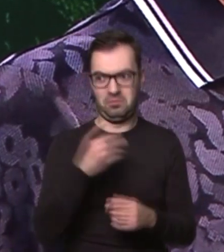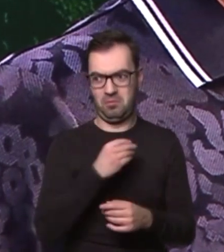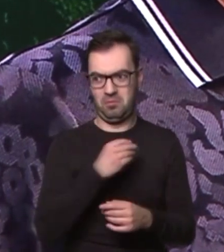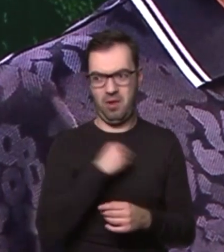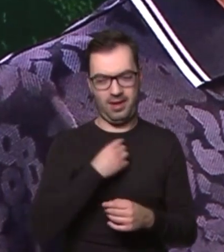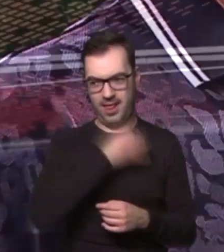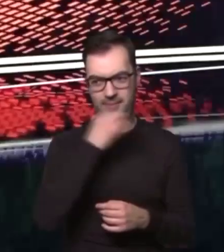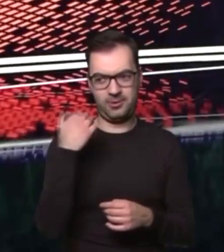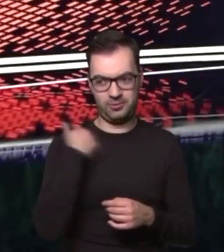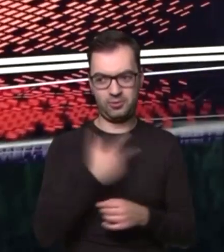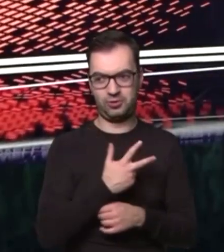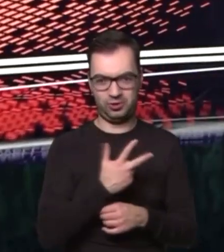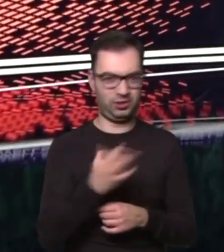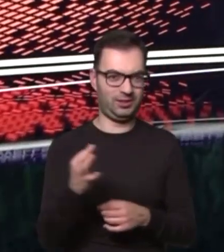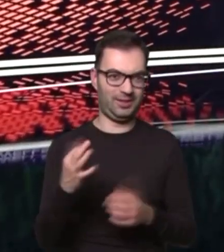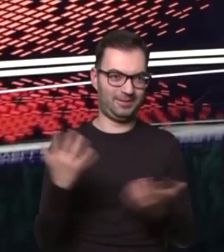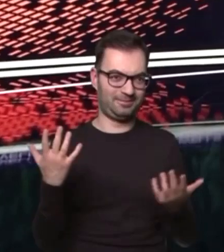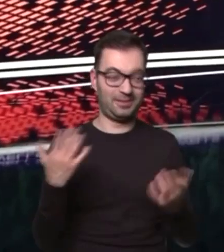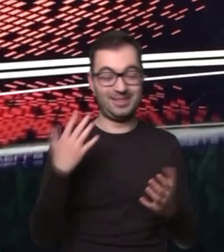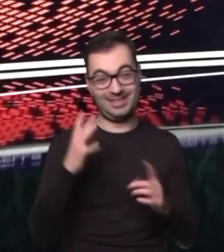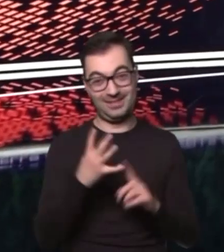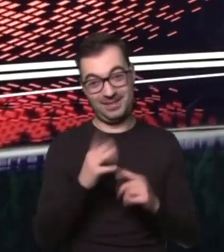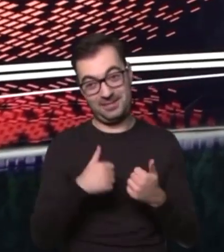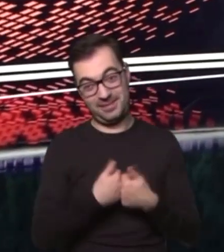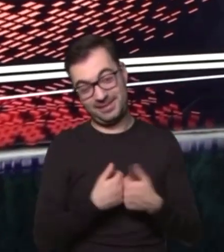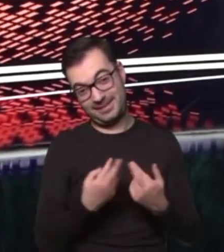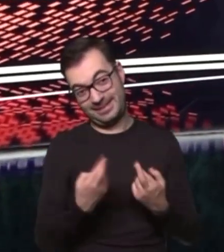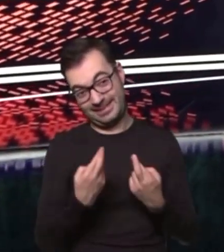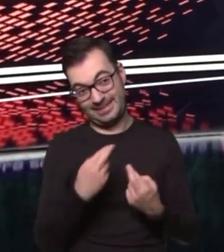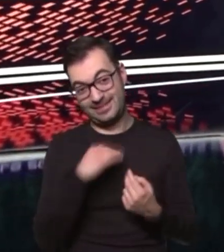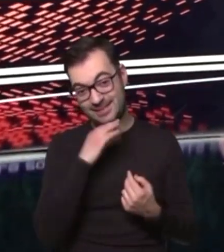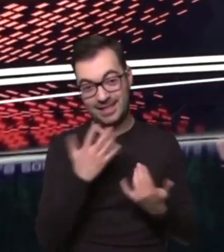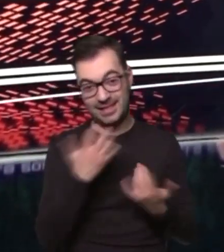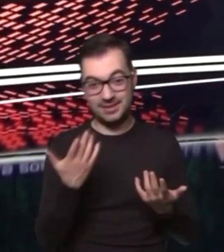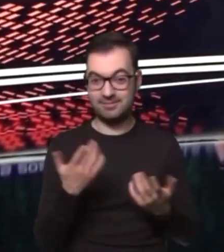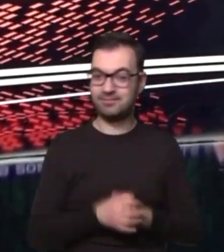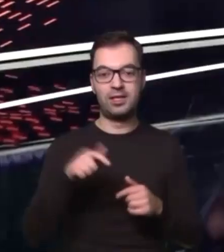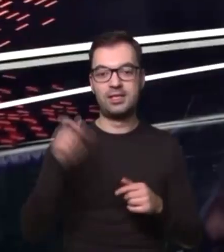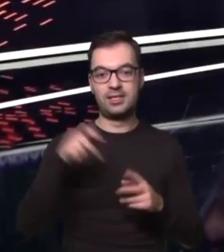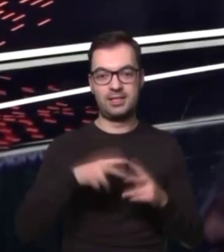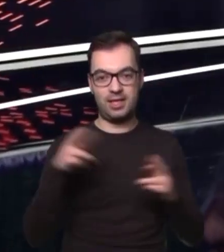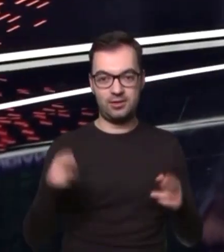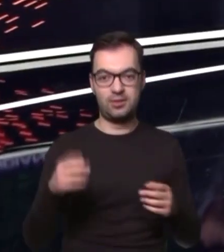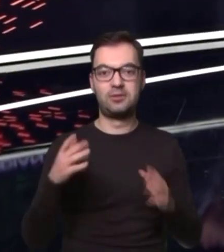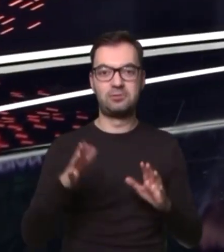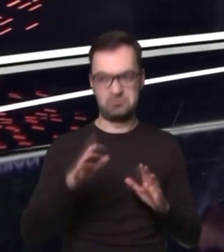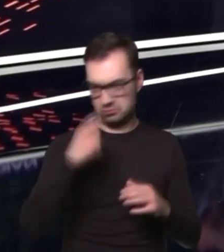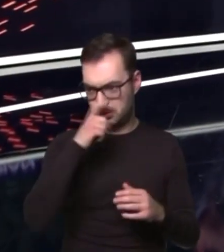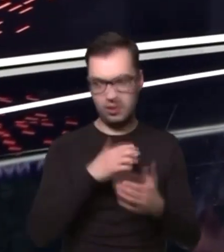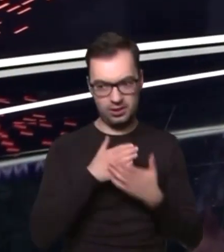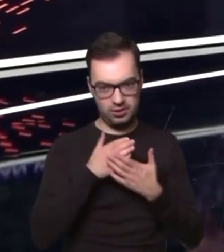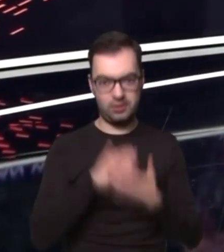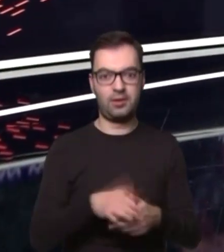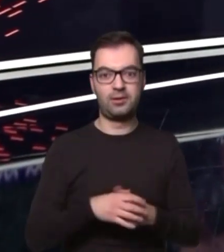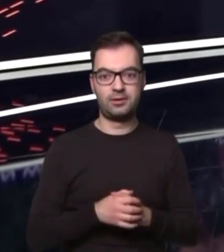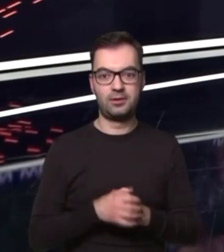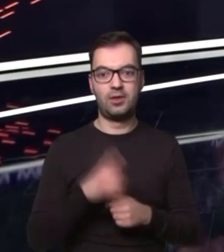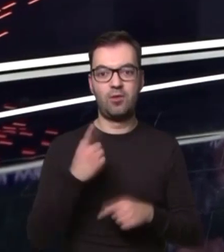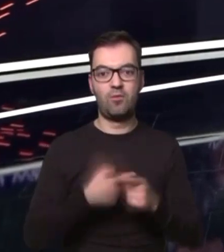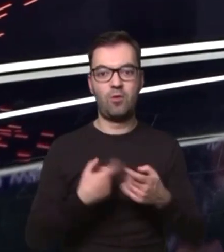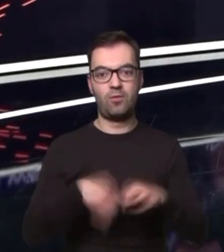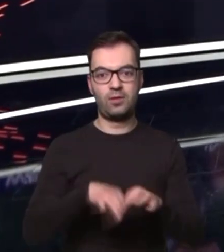i wydawało się, że na ten czwarty mecz też mu wystarczy sił. Całkiem dobrze, bo zaczął od